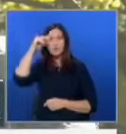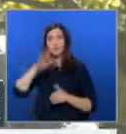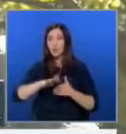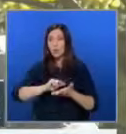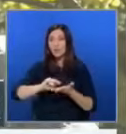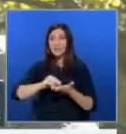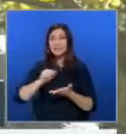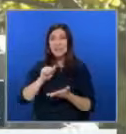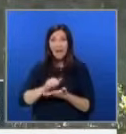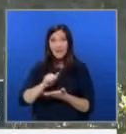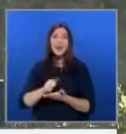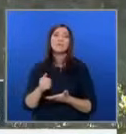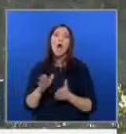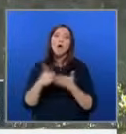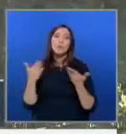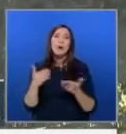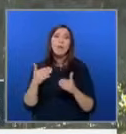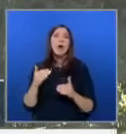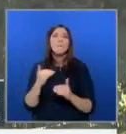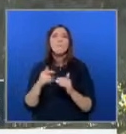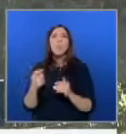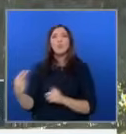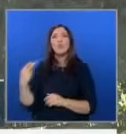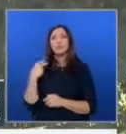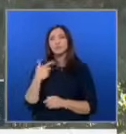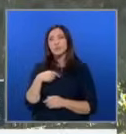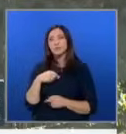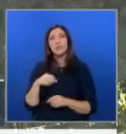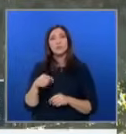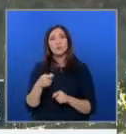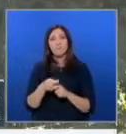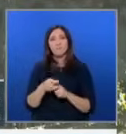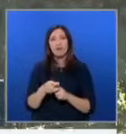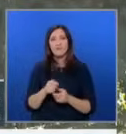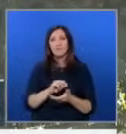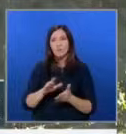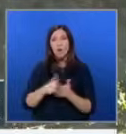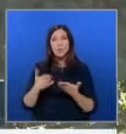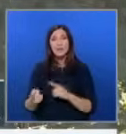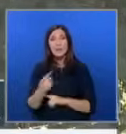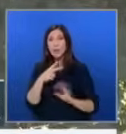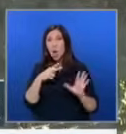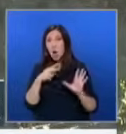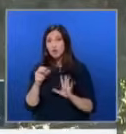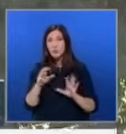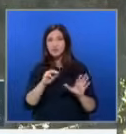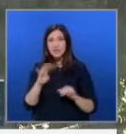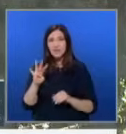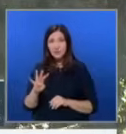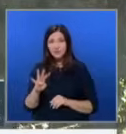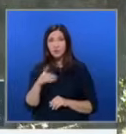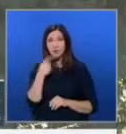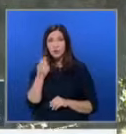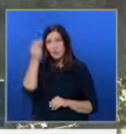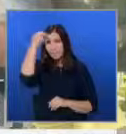издание на романа Подигото. Самостоятелно се издава романа през 1894 година на български език, като преди това е